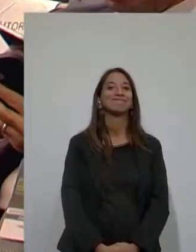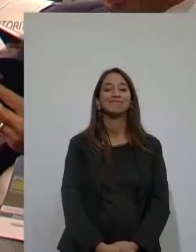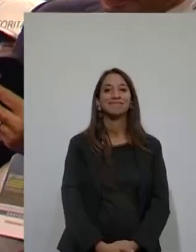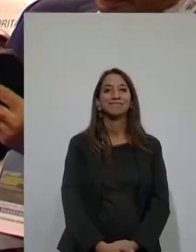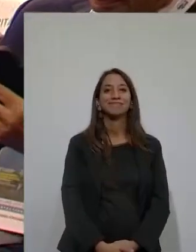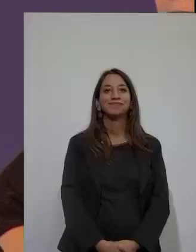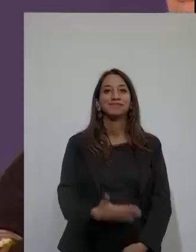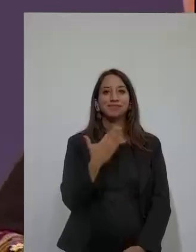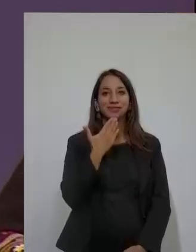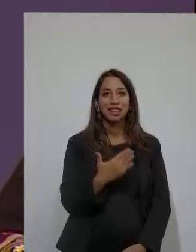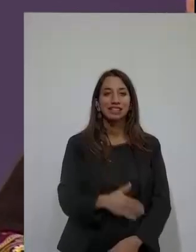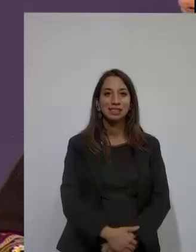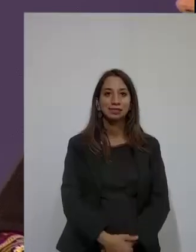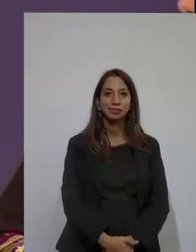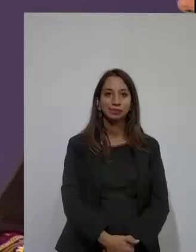Grazie.